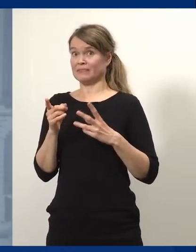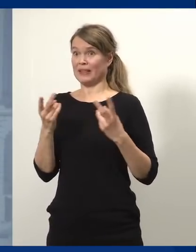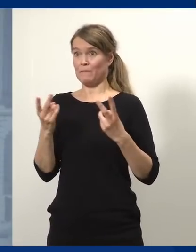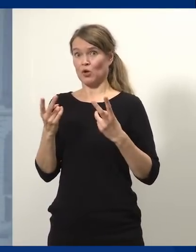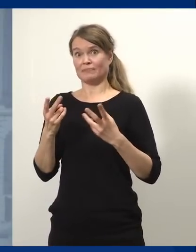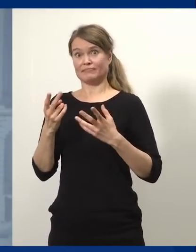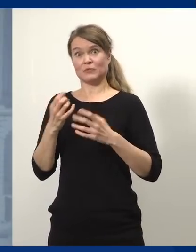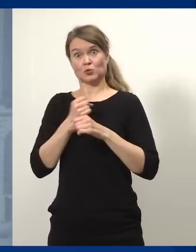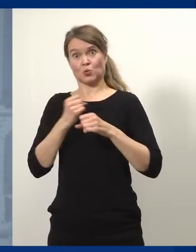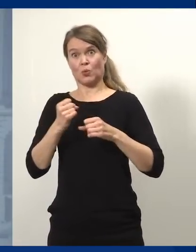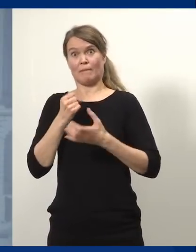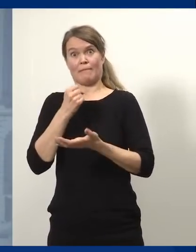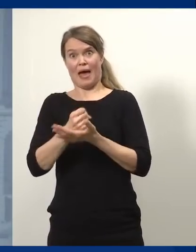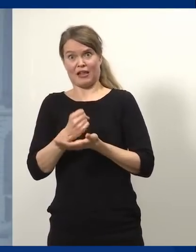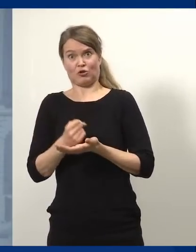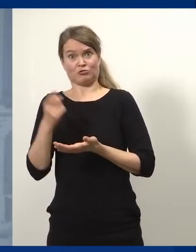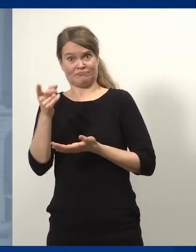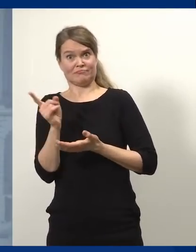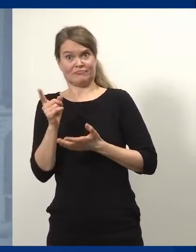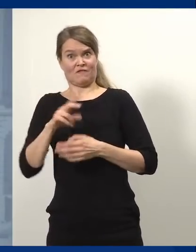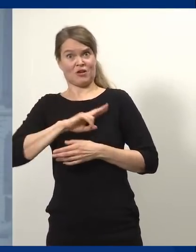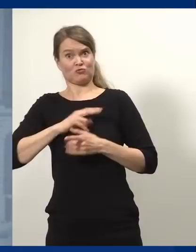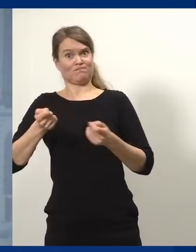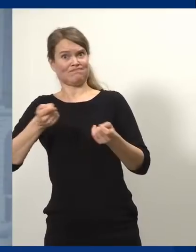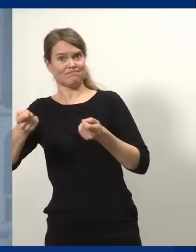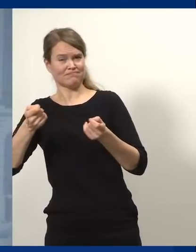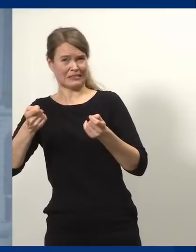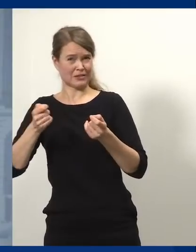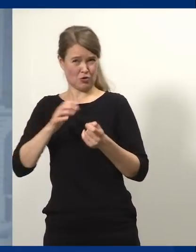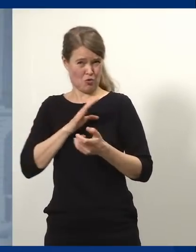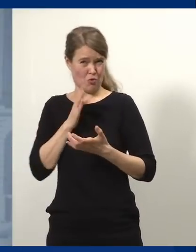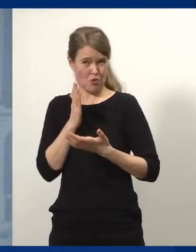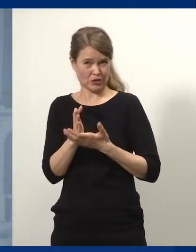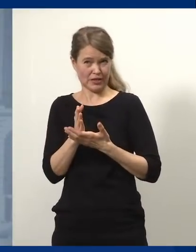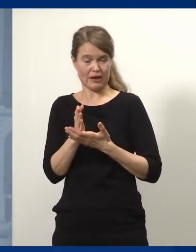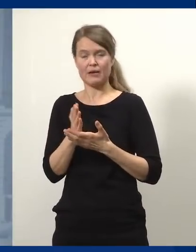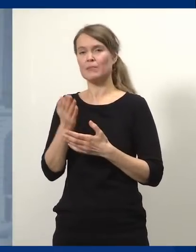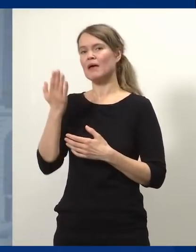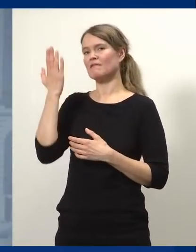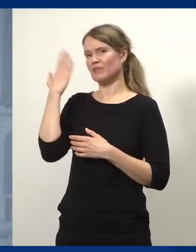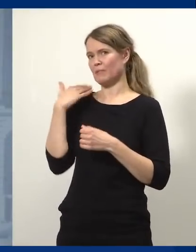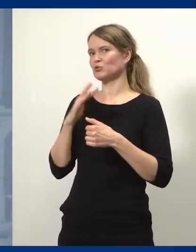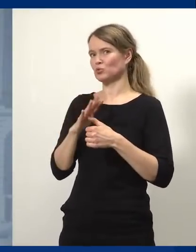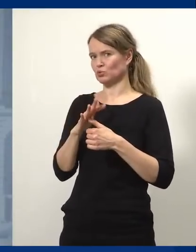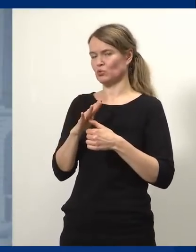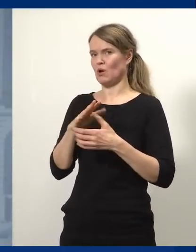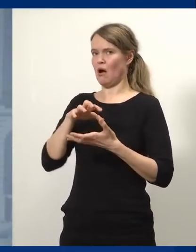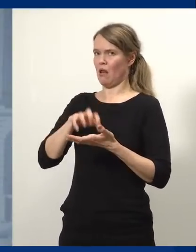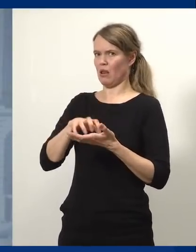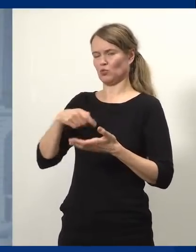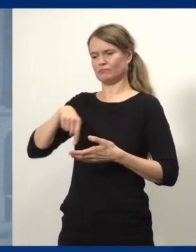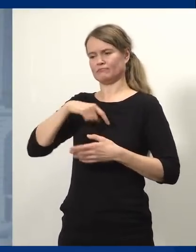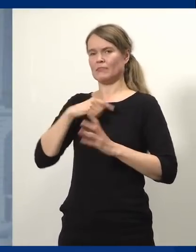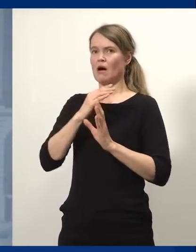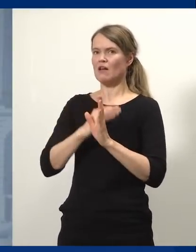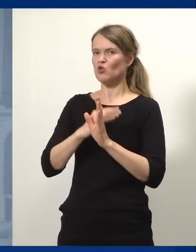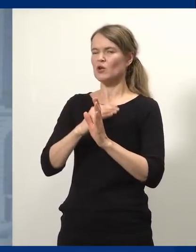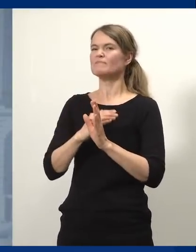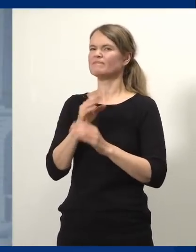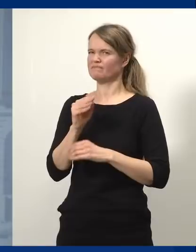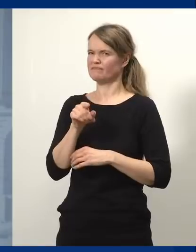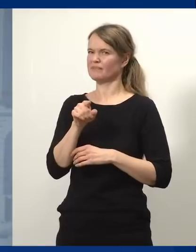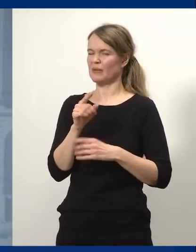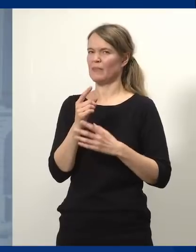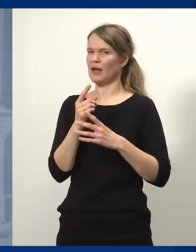päätöksiä tekemään. Ja hallitus arvioi viime syksynä, että tämä on niin iso kokonaisuus, että tämä